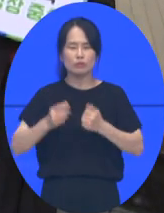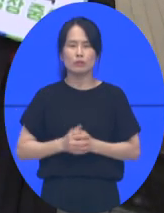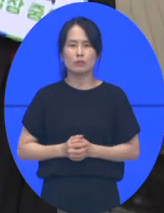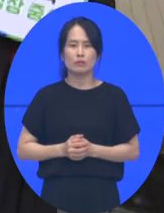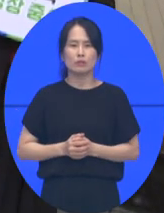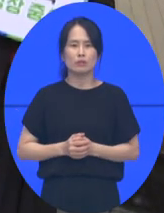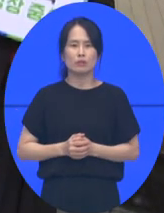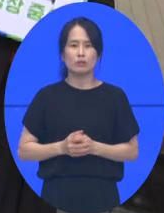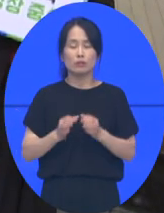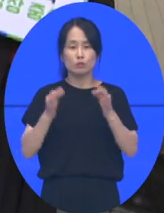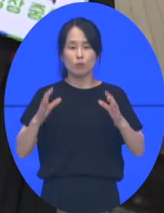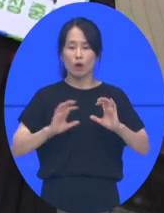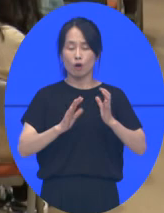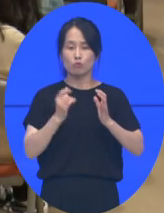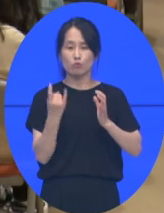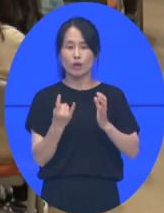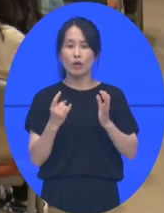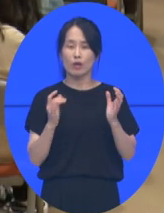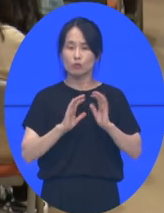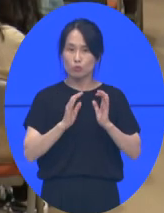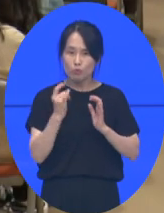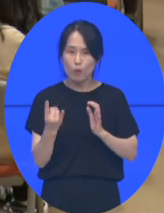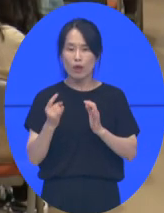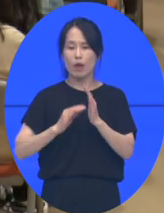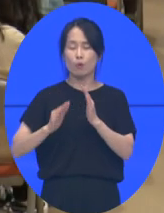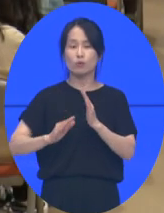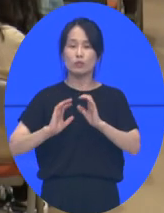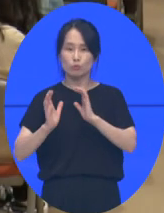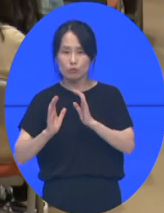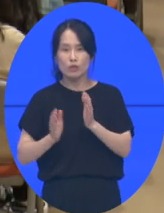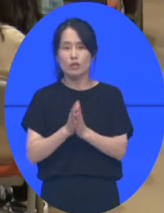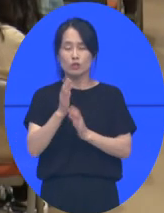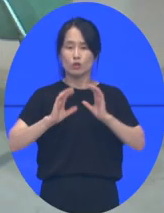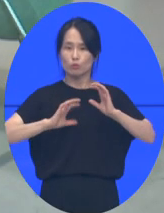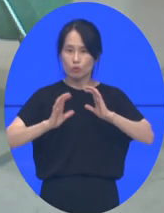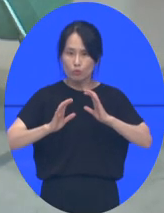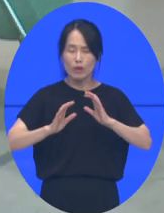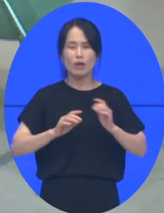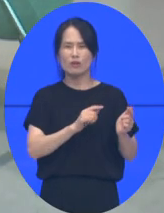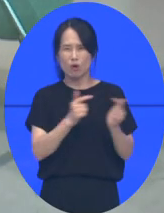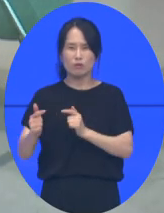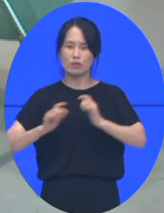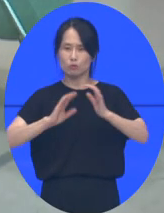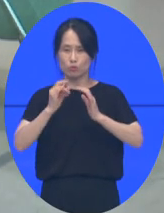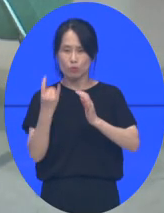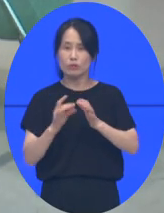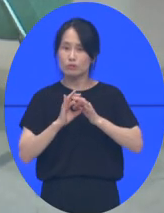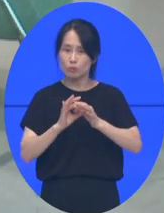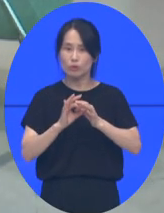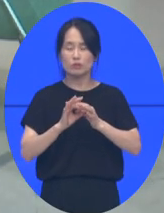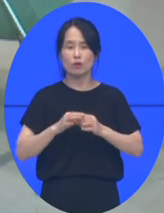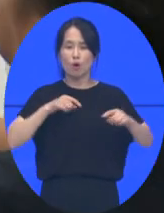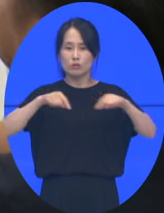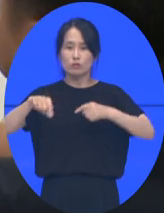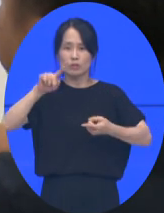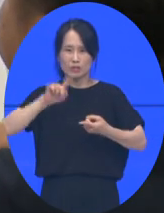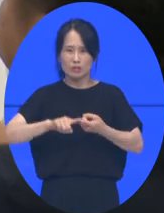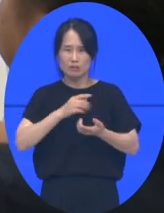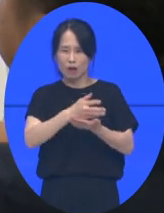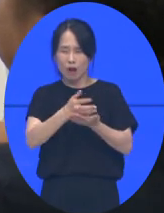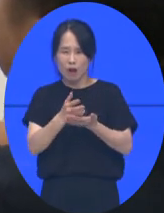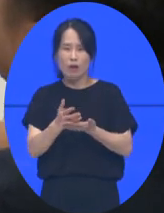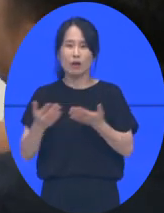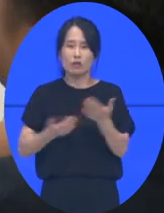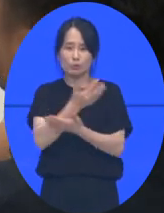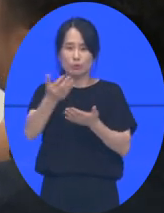경기도는 그동안 국회 토론회, 공직자 설명회, 시군 토론회, 권역별 수기 토론회를 통해 도민과 정치권 등 다양한